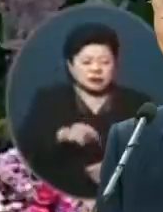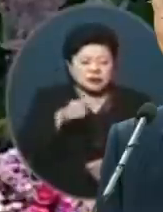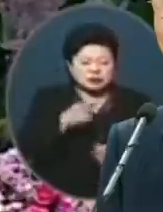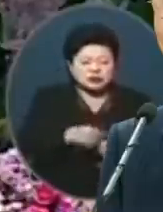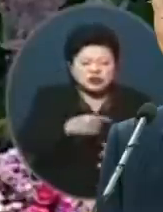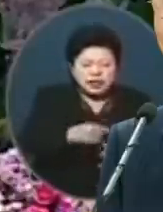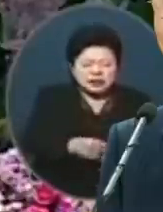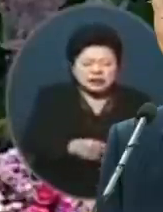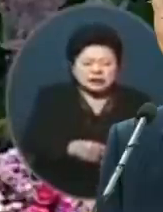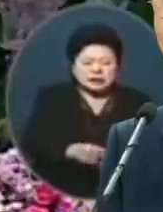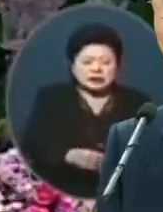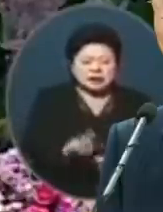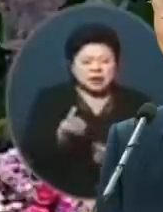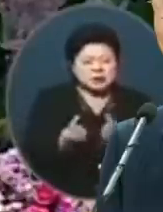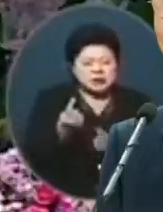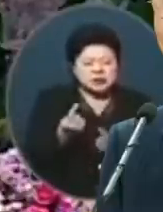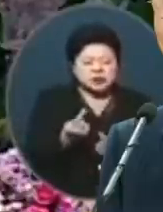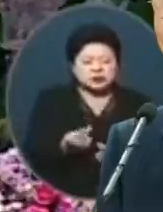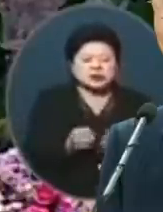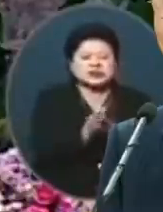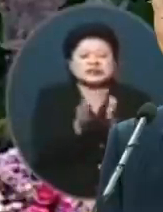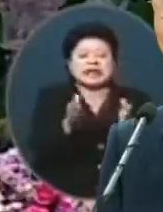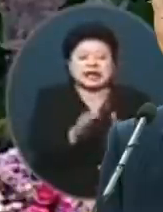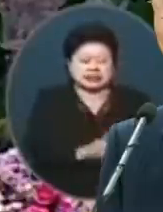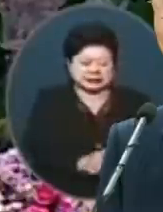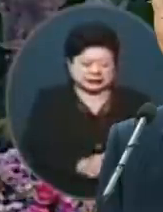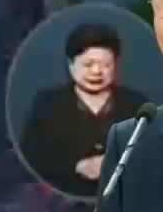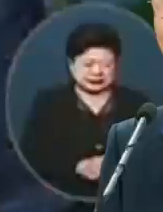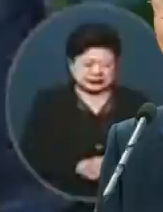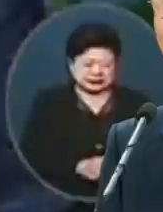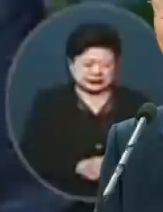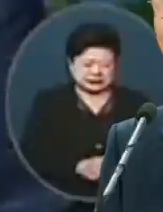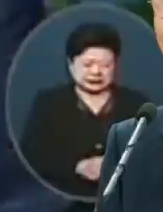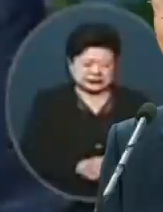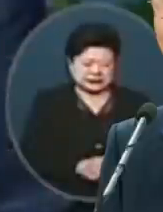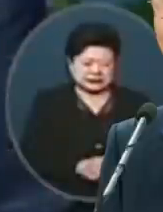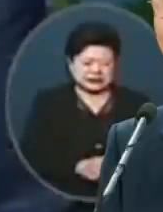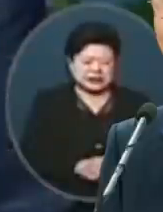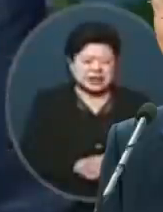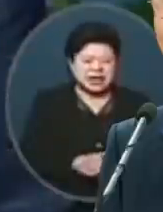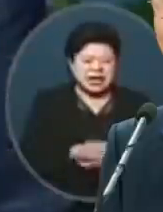것은 모두 비유에서 시작되는 것입니다. 가인과 아벨이